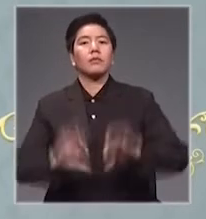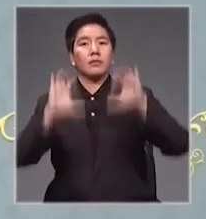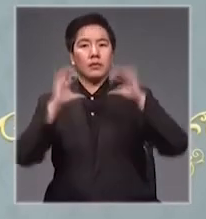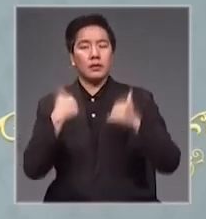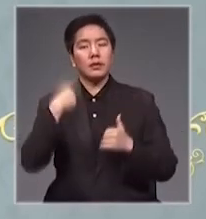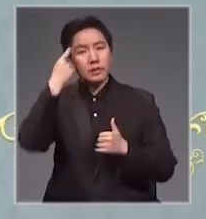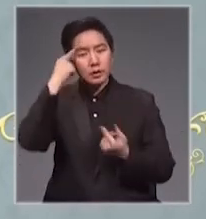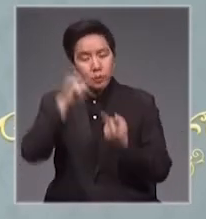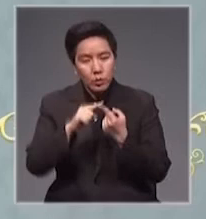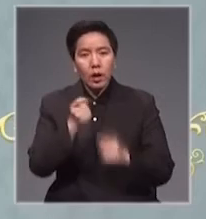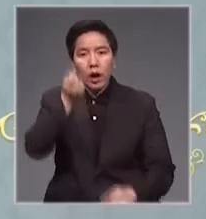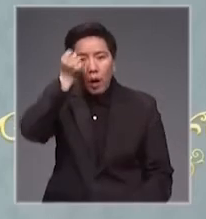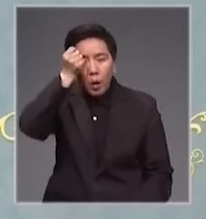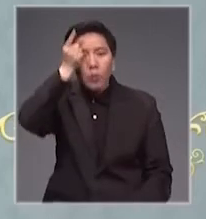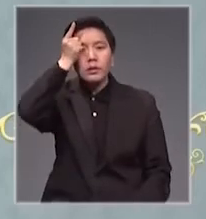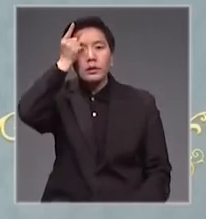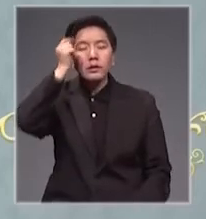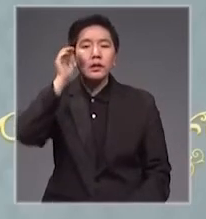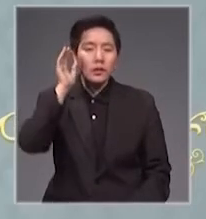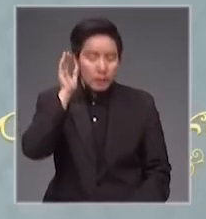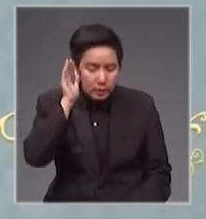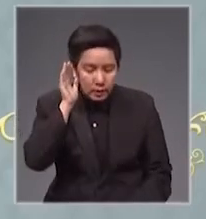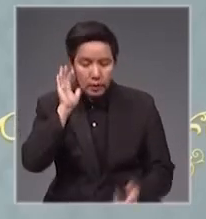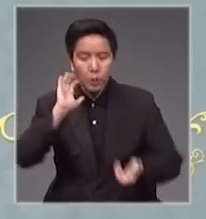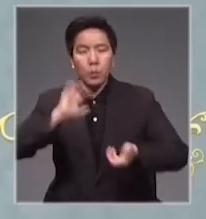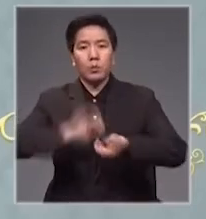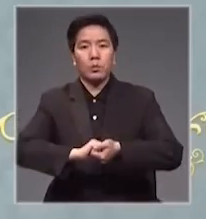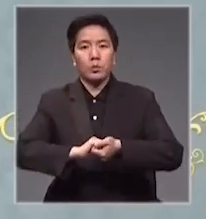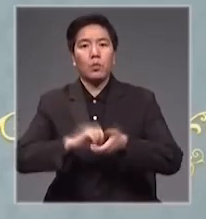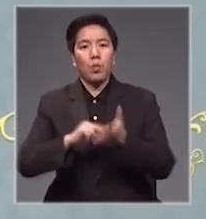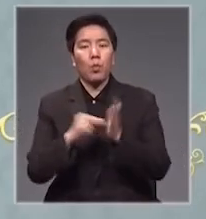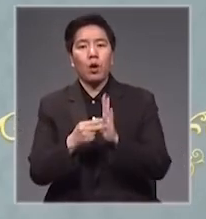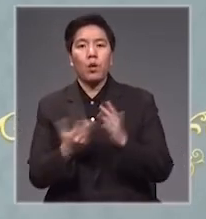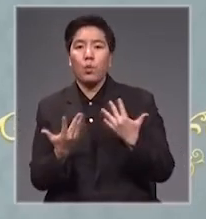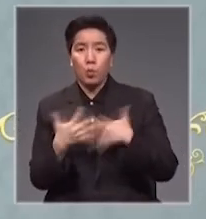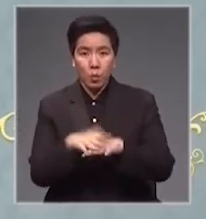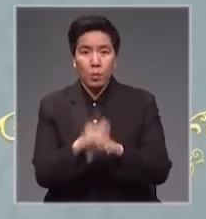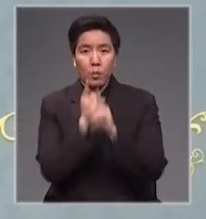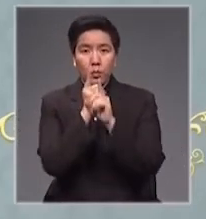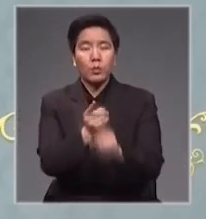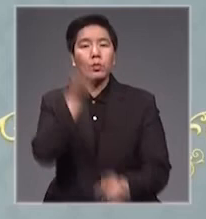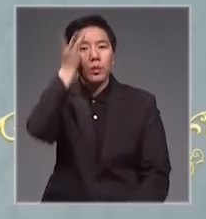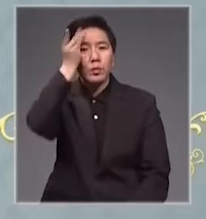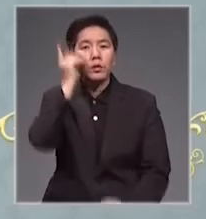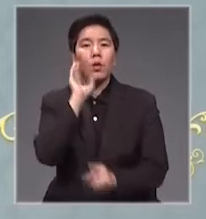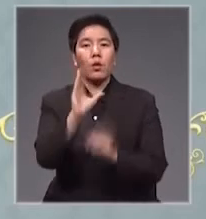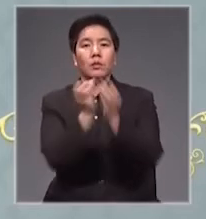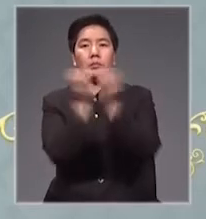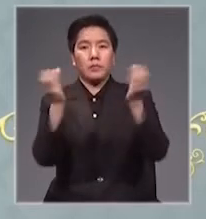นนำไปสู่ความเข้าใจไว้ใจและร่วมมือหรือการมีส่วนร่วมตามเจตนารมณ์ของรัฐธรรมนูญฉบับปัจจุ